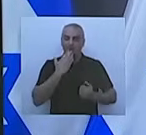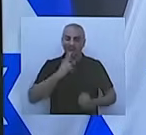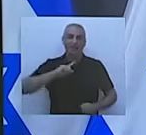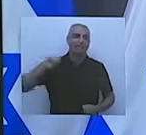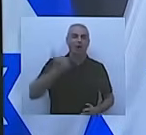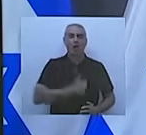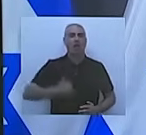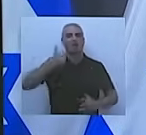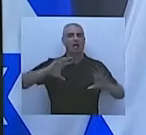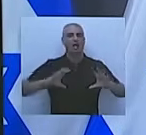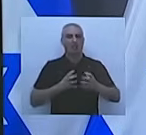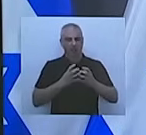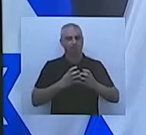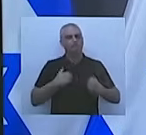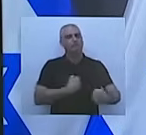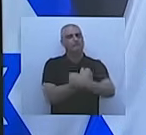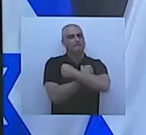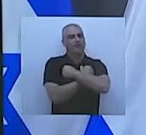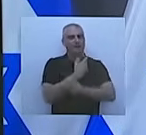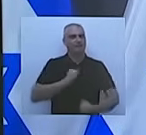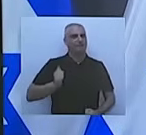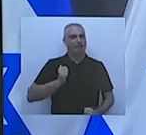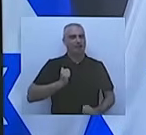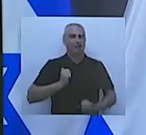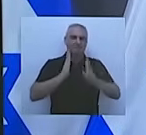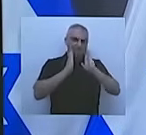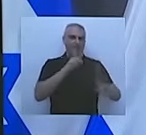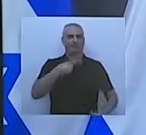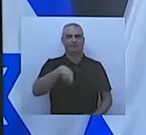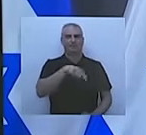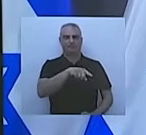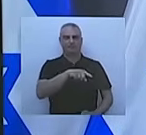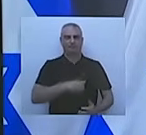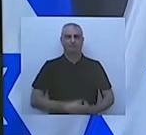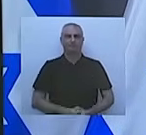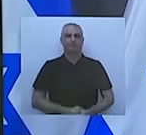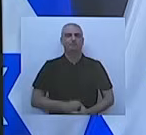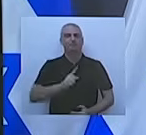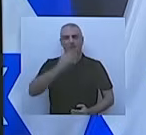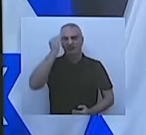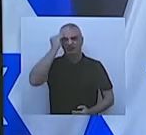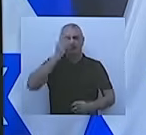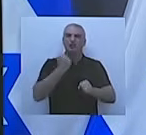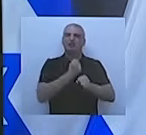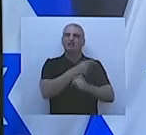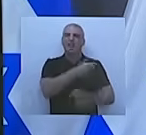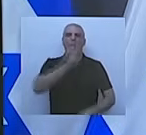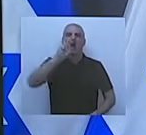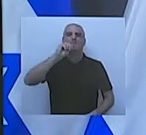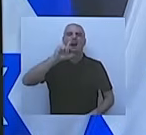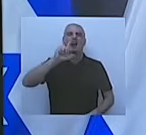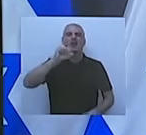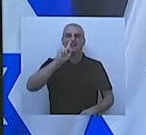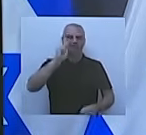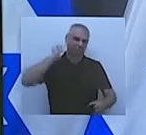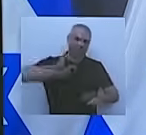vă mulțumesc este un efort enorm pentru Israel un efort enorm dar având în vedere varianta cealaltă înțelegem necesitatea